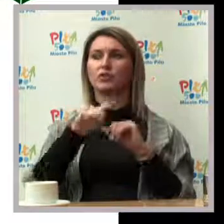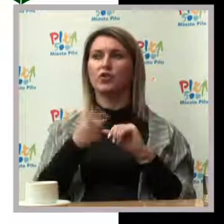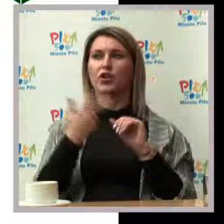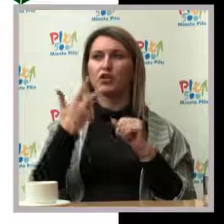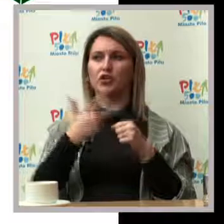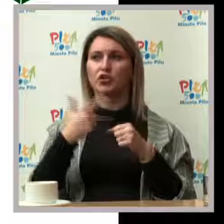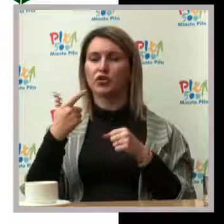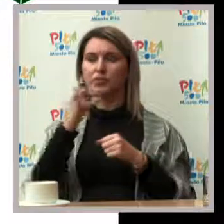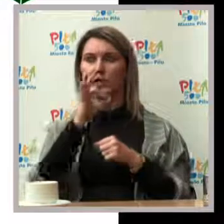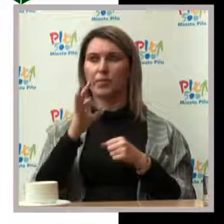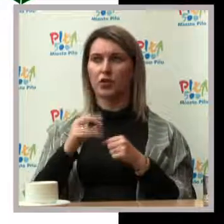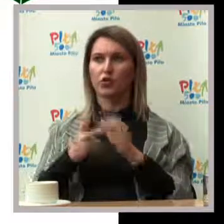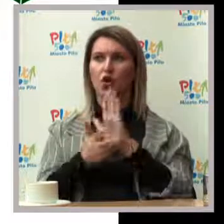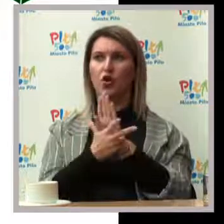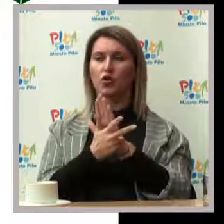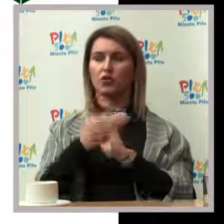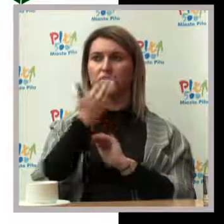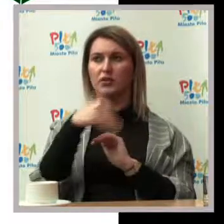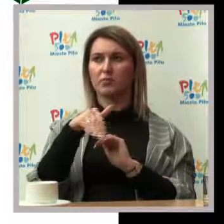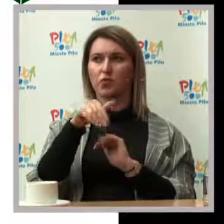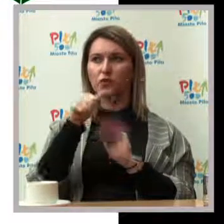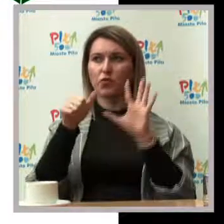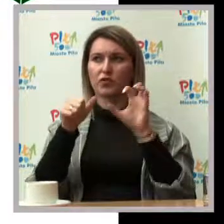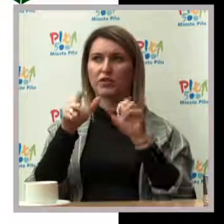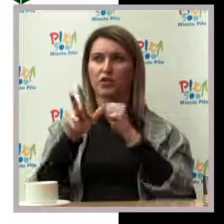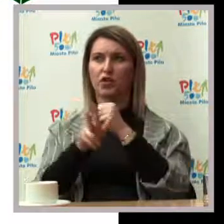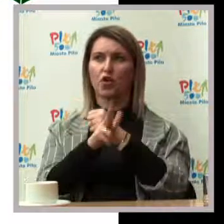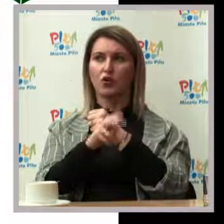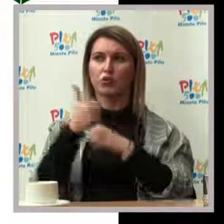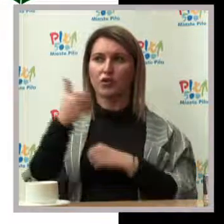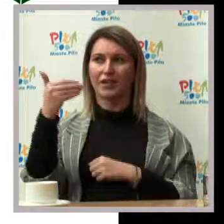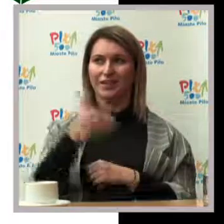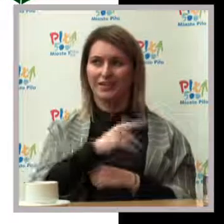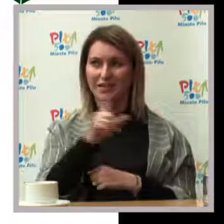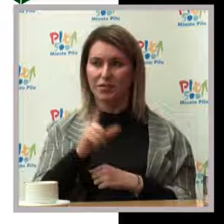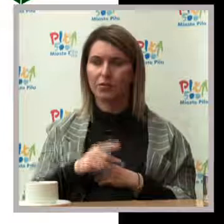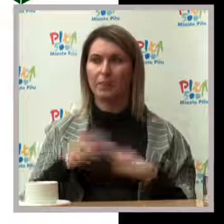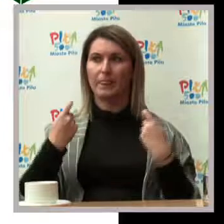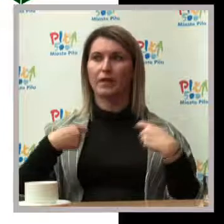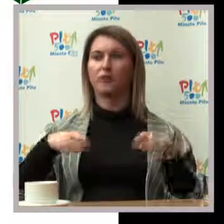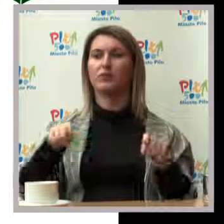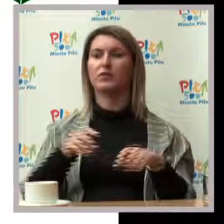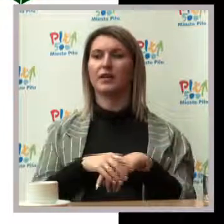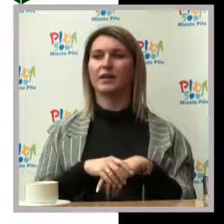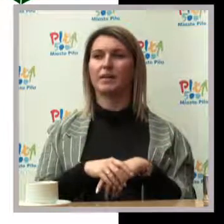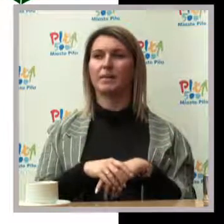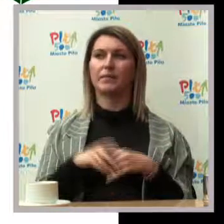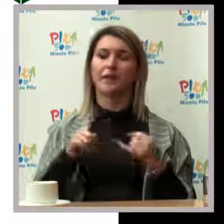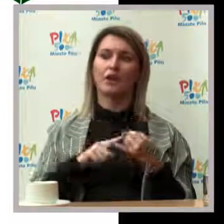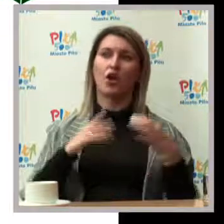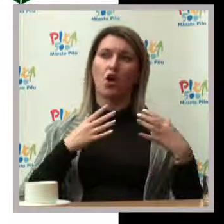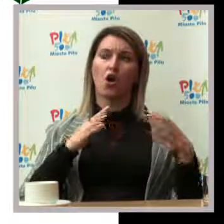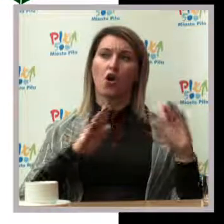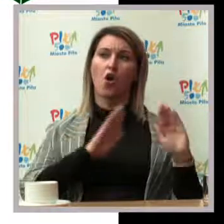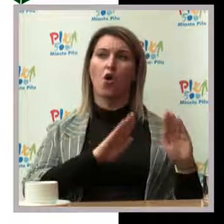6,32 całego budżetu w ramach wydatków bieżących oczywiście. Gospodarka komunalna i ochrona środowiska to